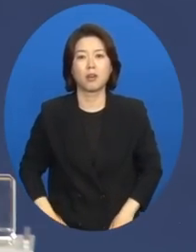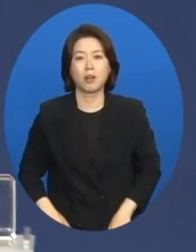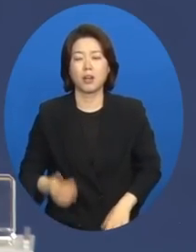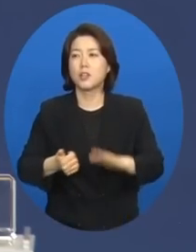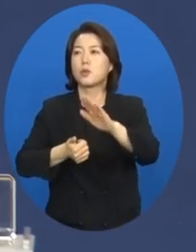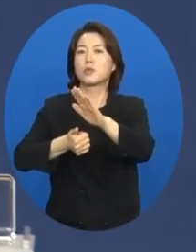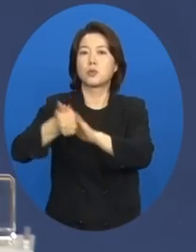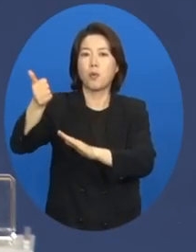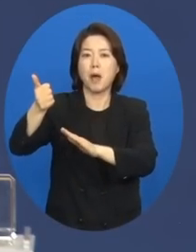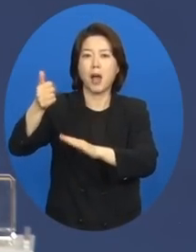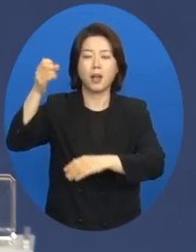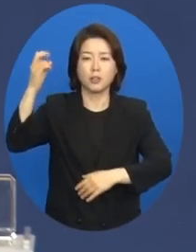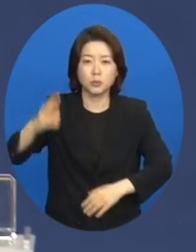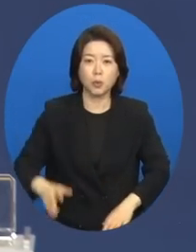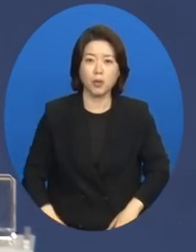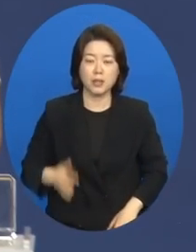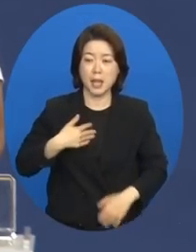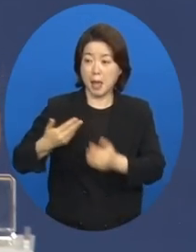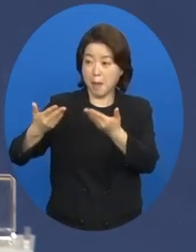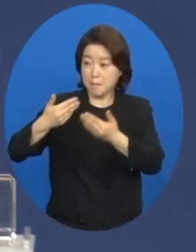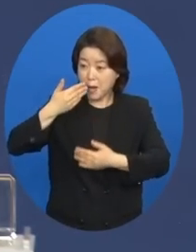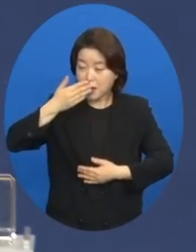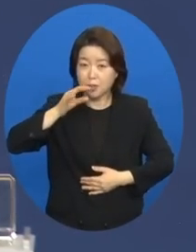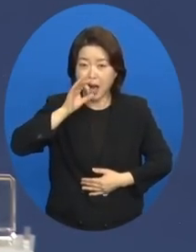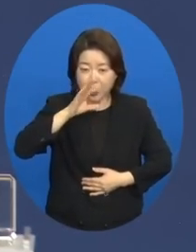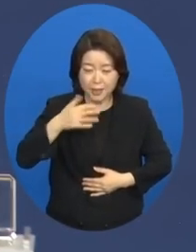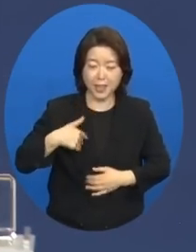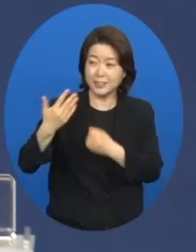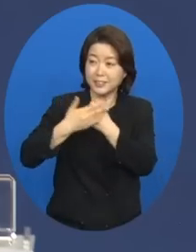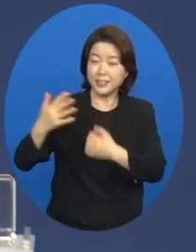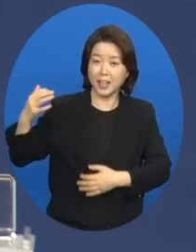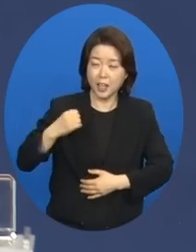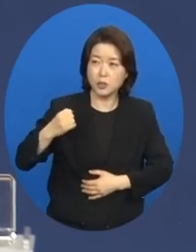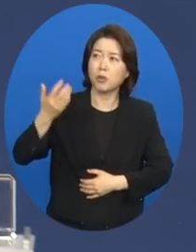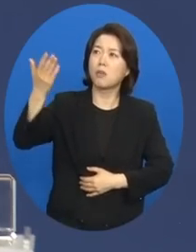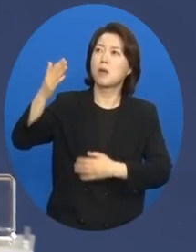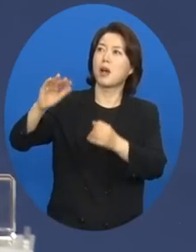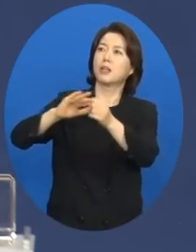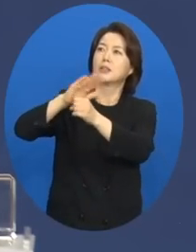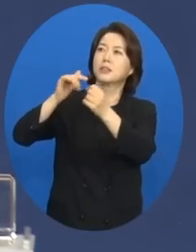소망 그리고 받을 수 없는 은혜로 그분의 사랑을 경험했으니